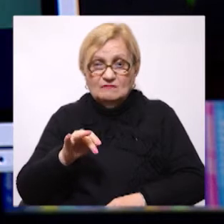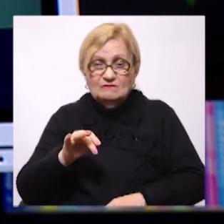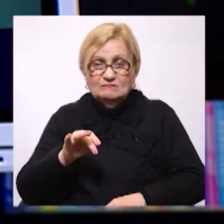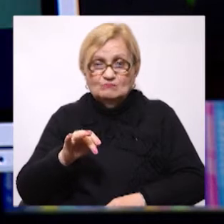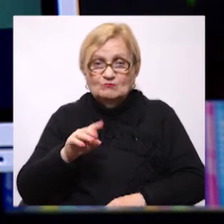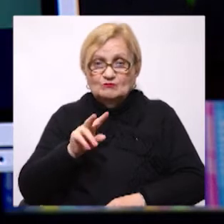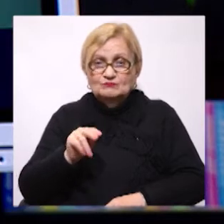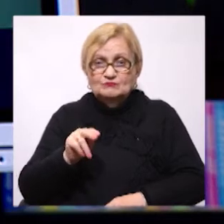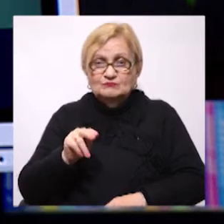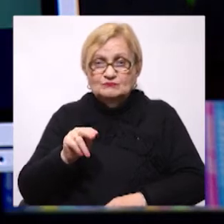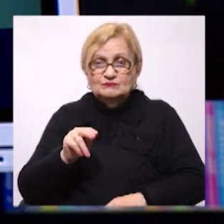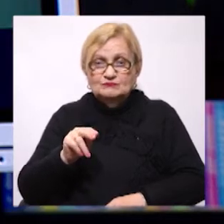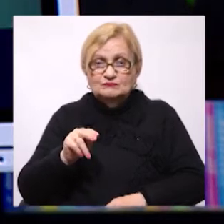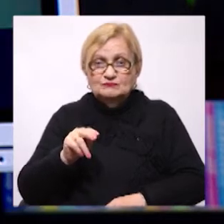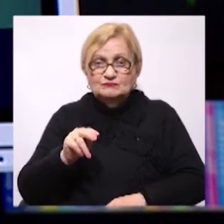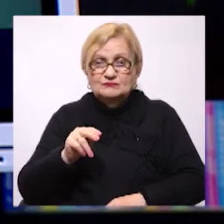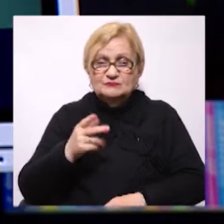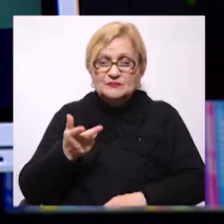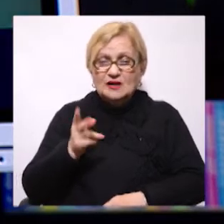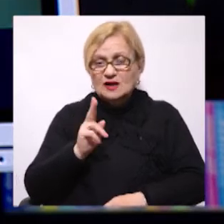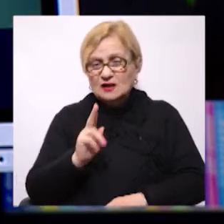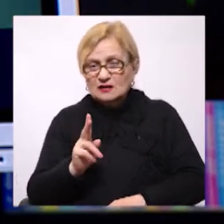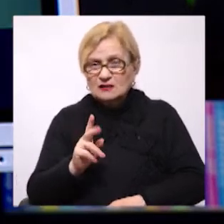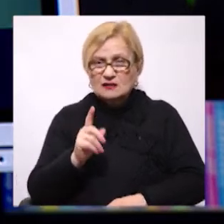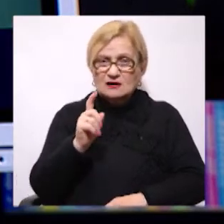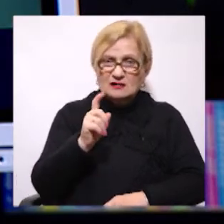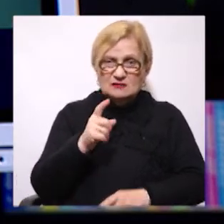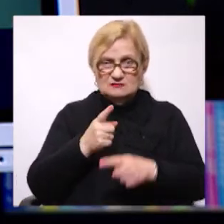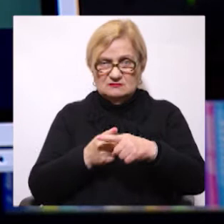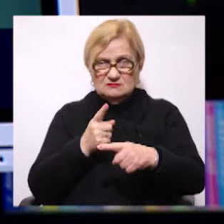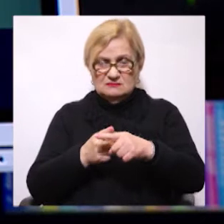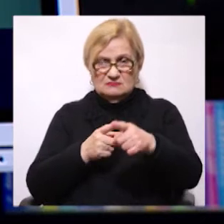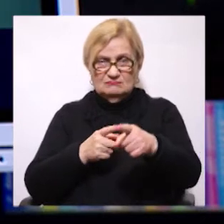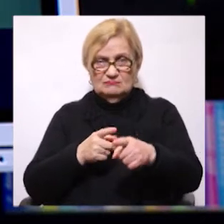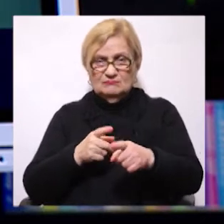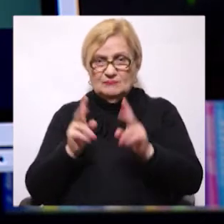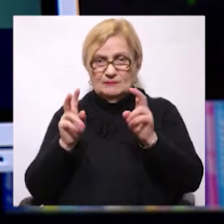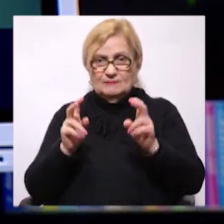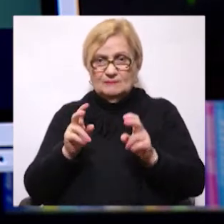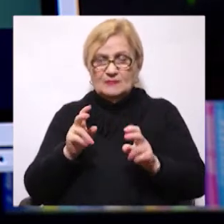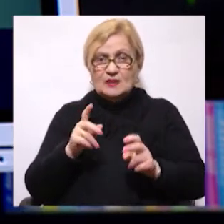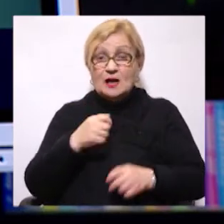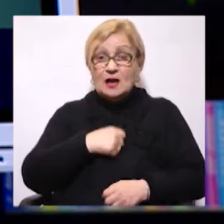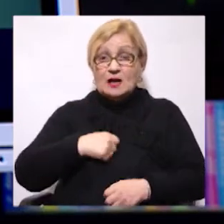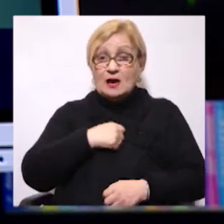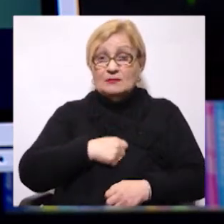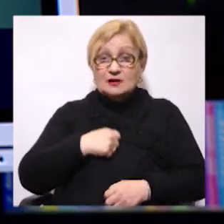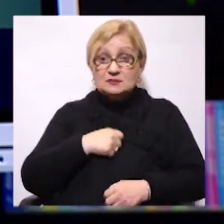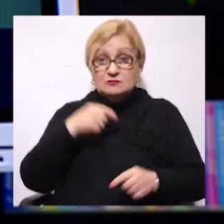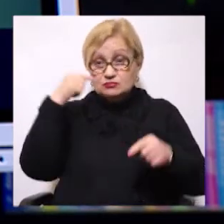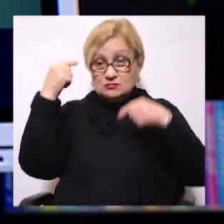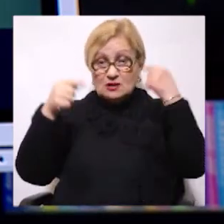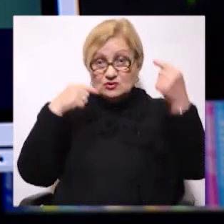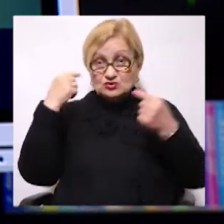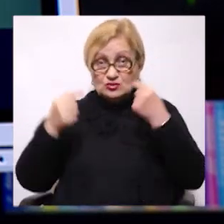გამოითქმოდა, რაღაც ყსა და ხს ნაერთია, ნიშნავდა გახელებულსა და გაგიჟებულს, აი ესეთ ადამიანზე